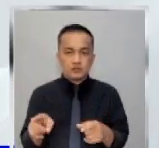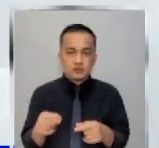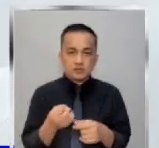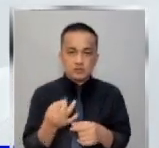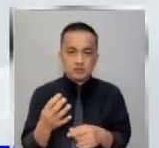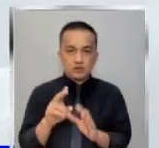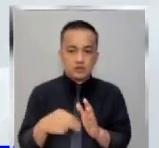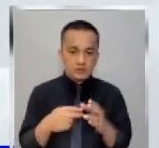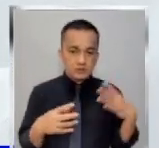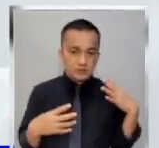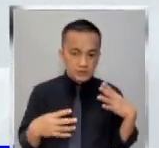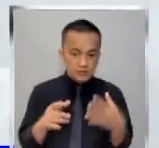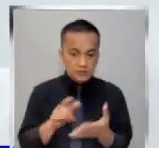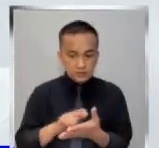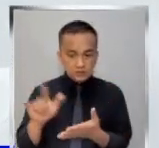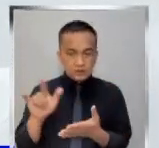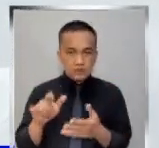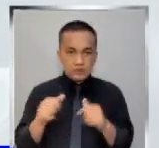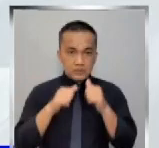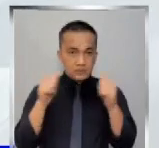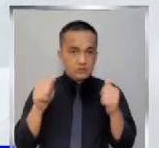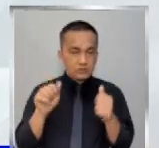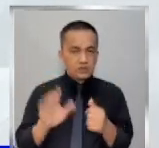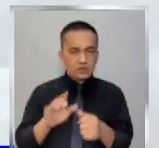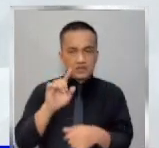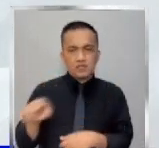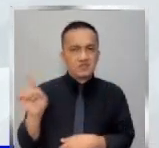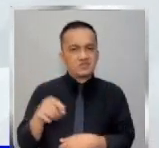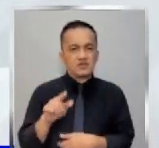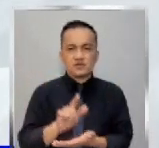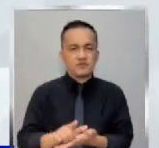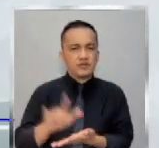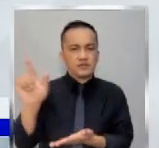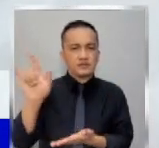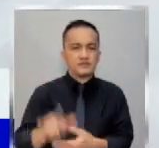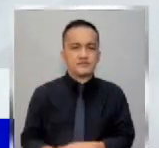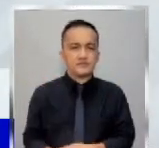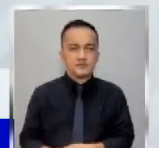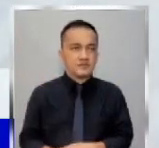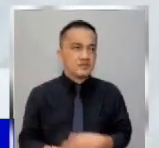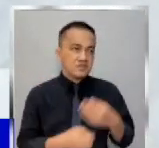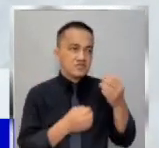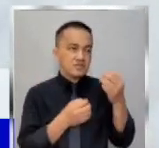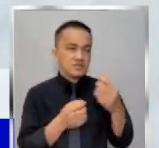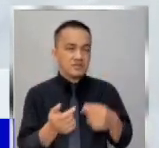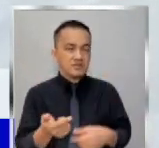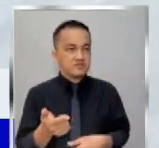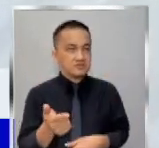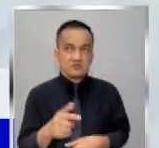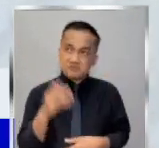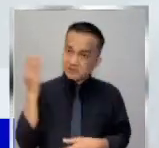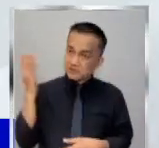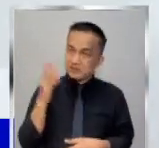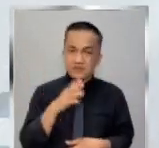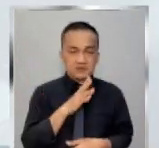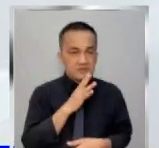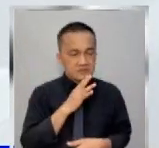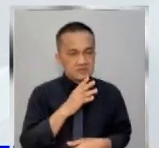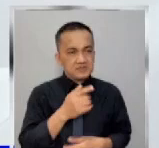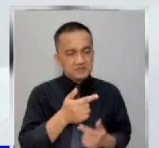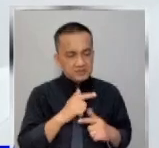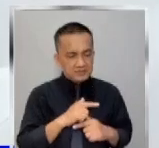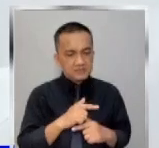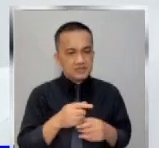paghihintay sa airport, inanunsyo na kanselado ang kanyang flight. New Airlines, they give us a hotel to stay, food, so and